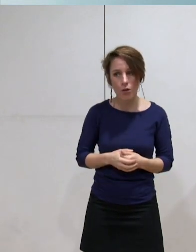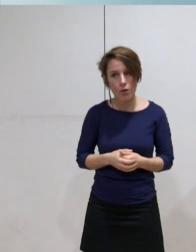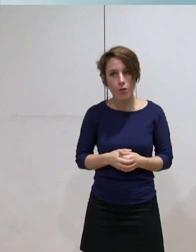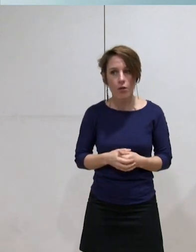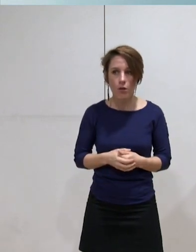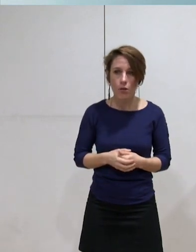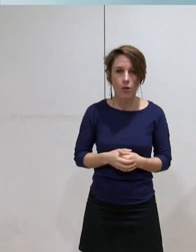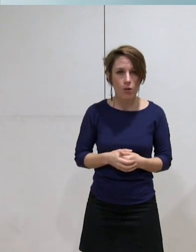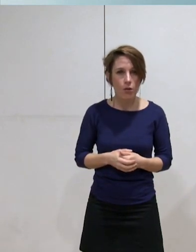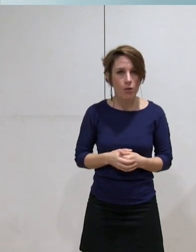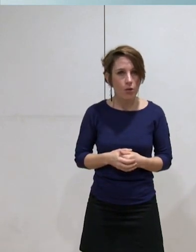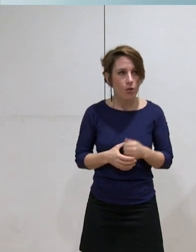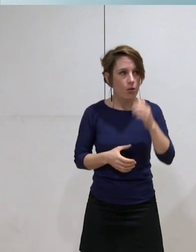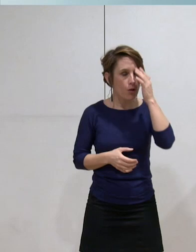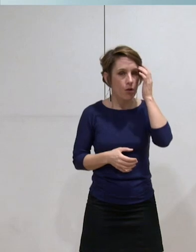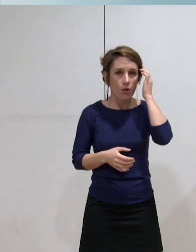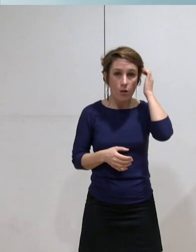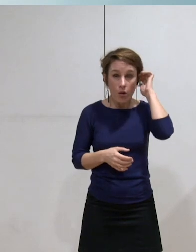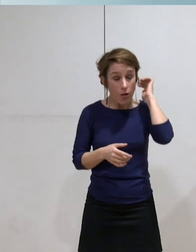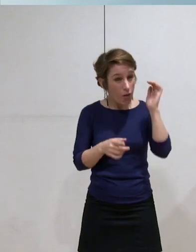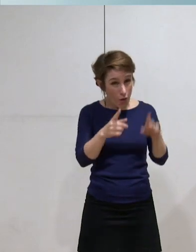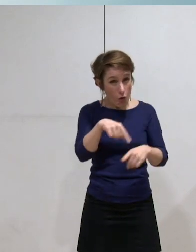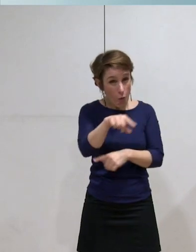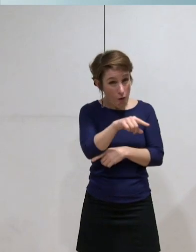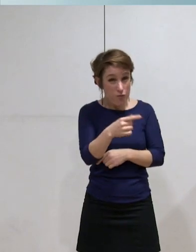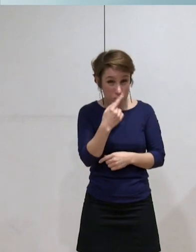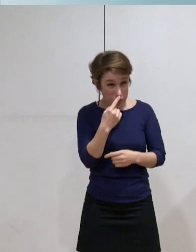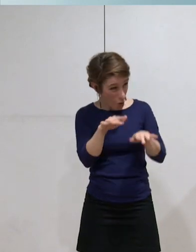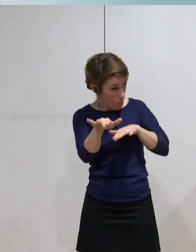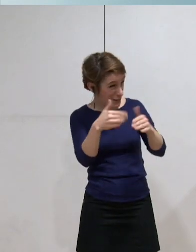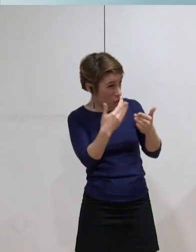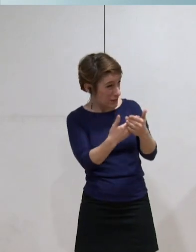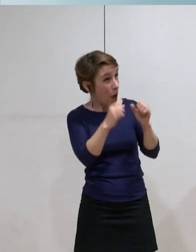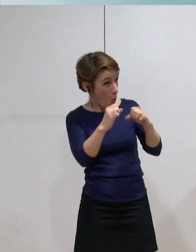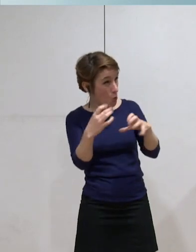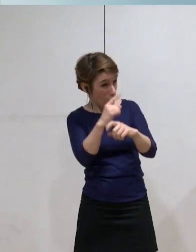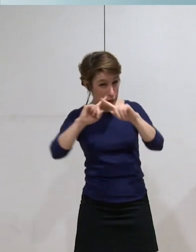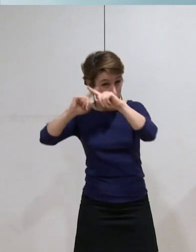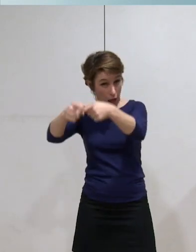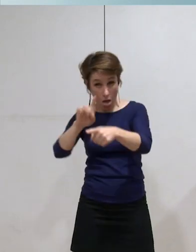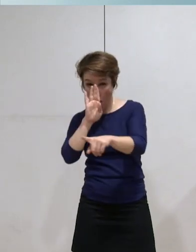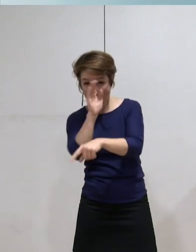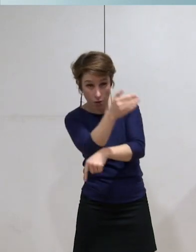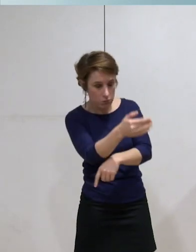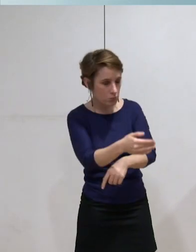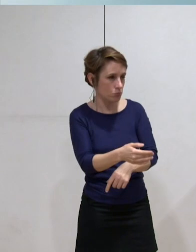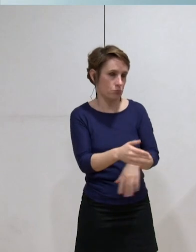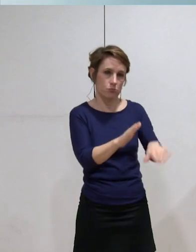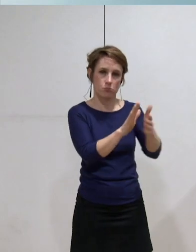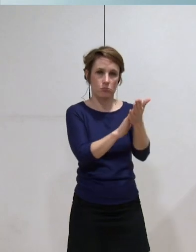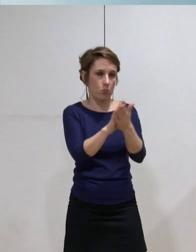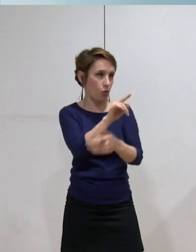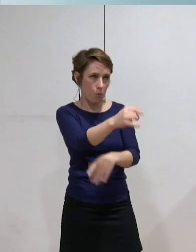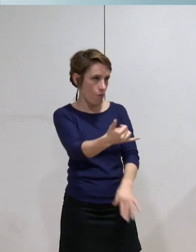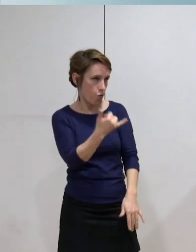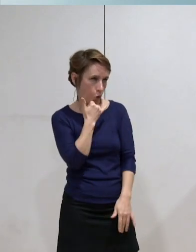franchement si vous pensez que par ce registre on peut changer les choses je trouve que là vous êtes complètement à côté de la plaque et je je